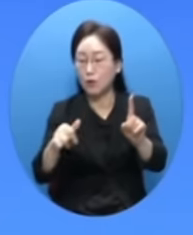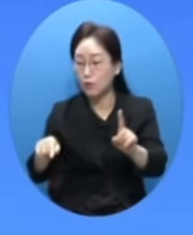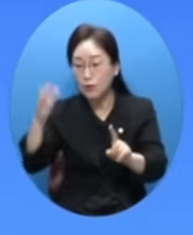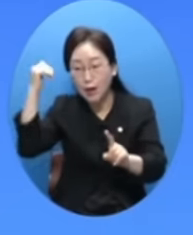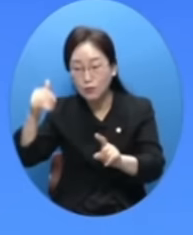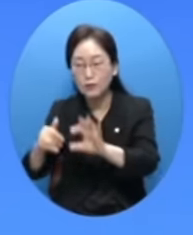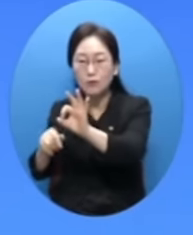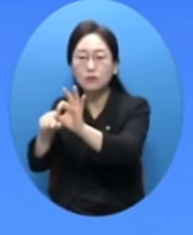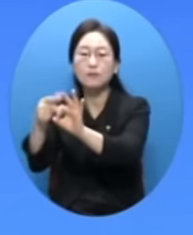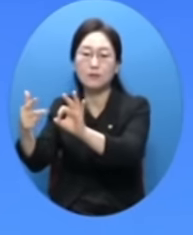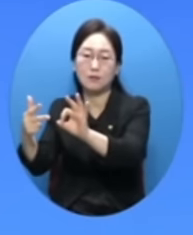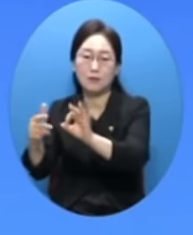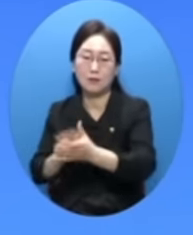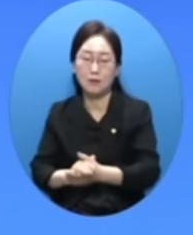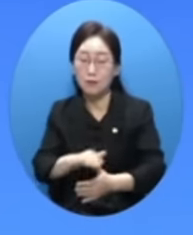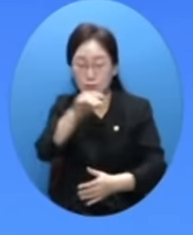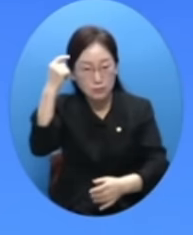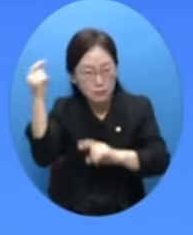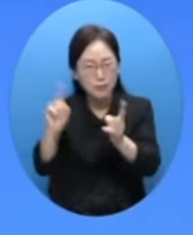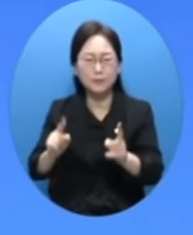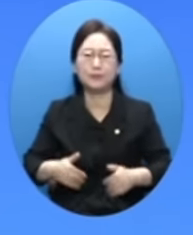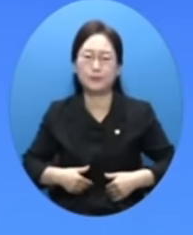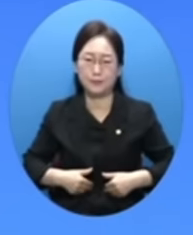0.7입니다. 우리가 정신 차려야 됩니다.